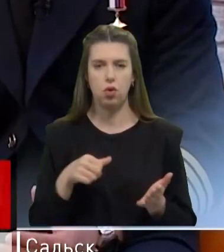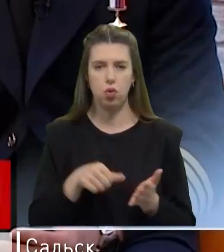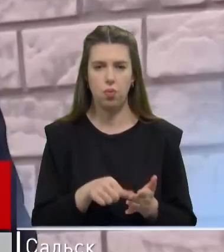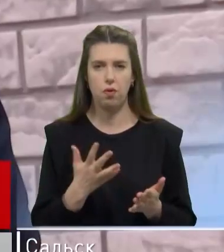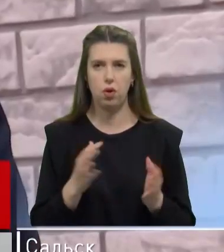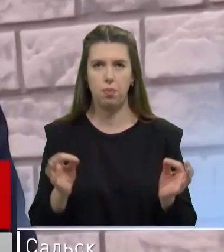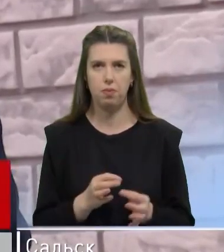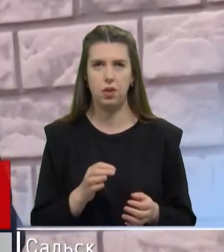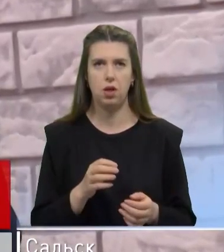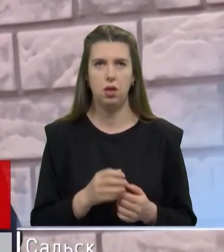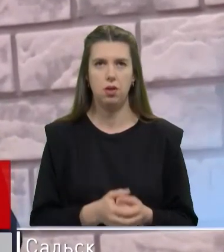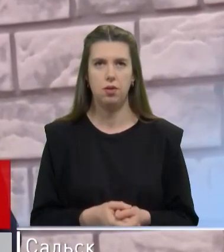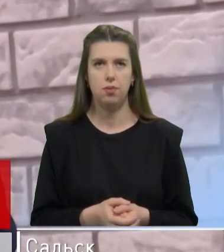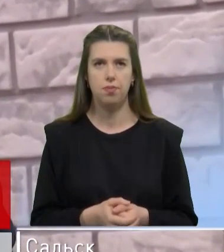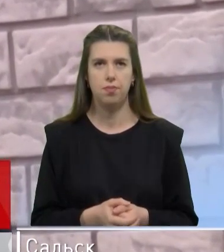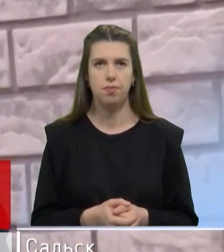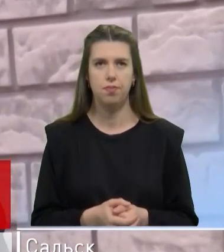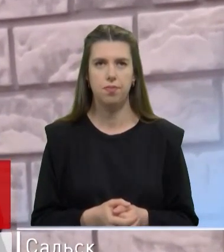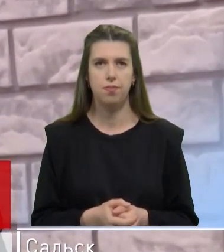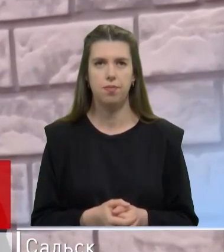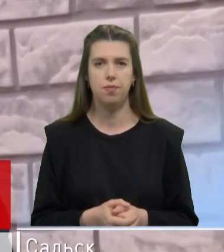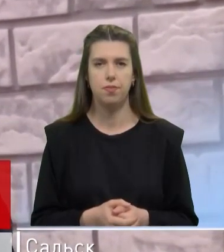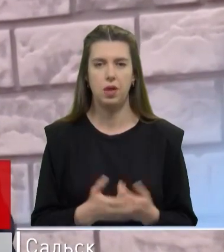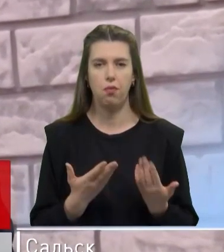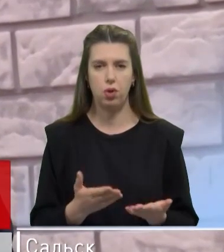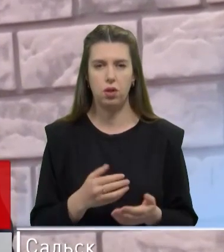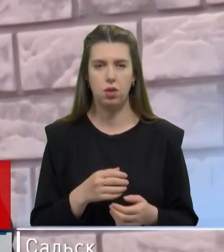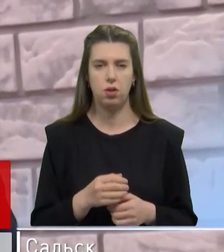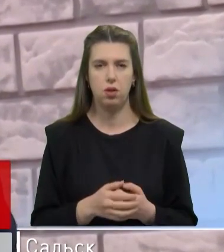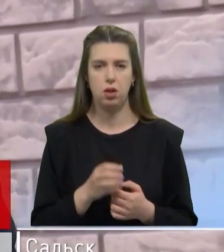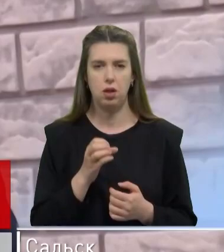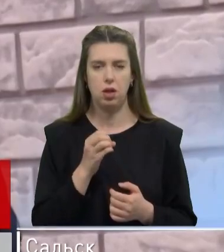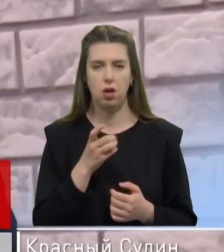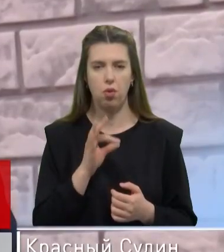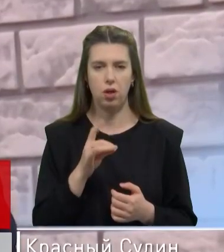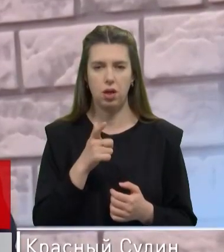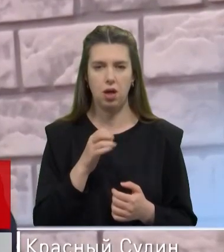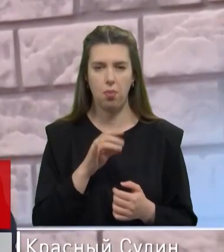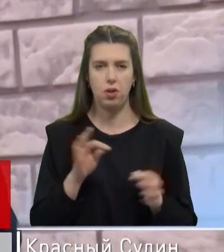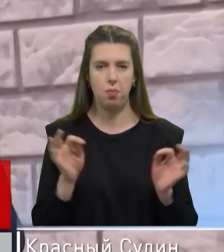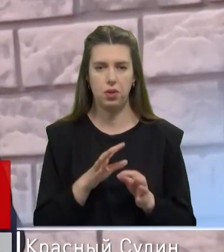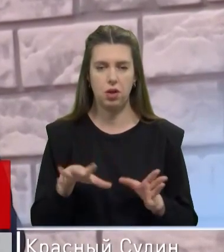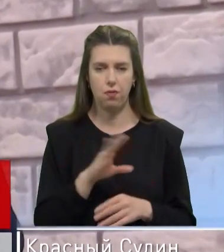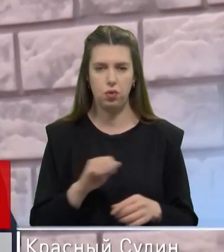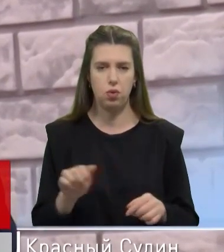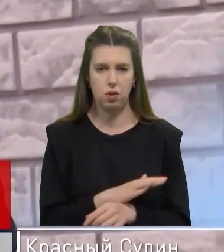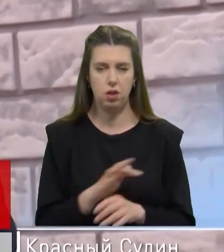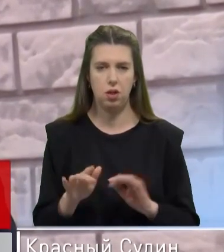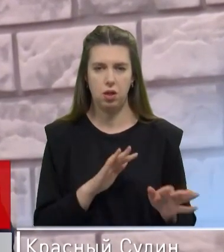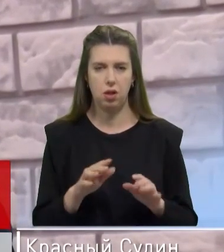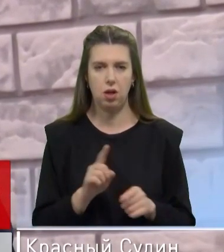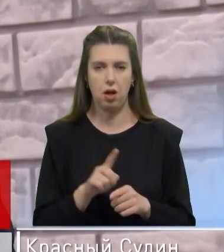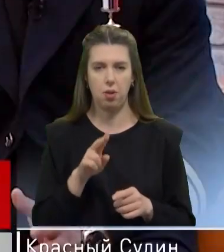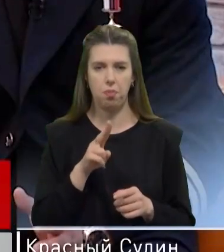какой момент, куда рычаг переместить. Вот и Егор, и Герман очень быстро все впитывали, и как настоящие пилоты с первого